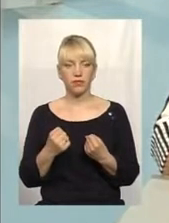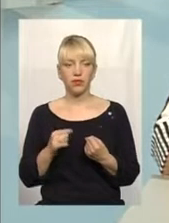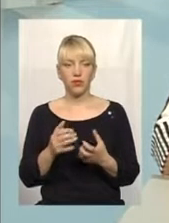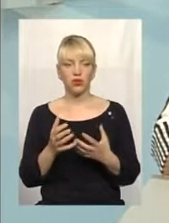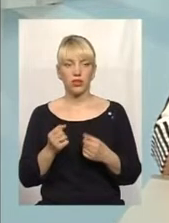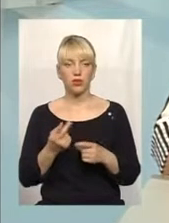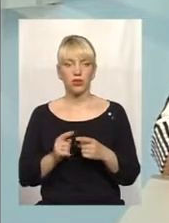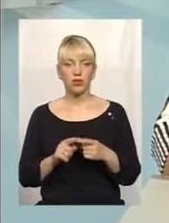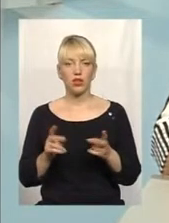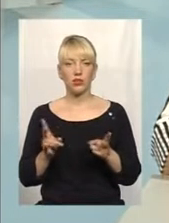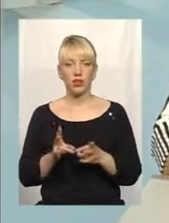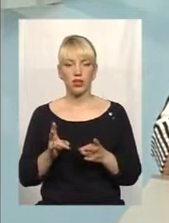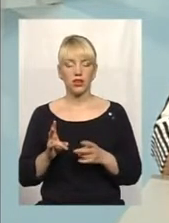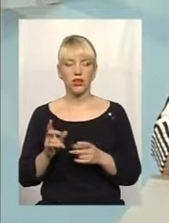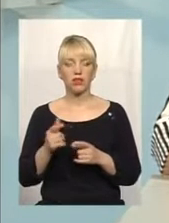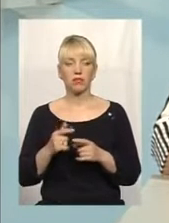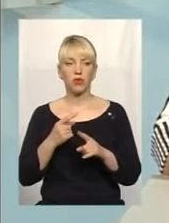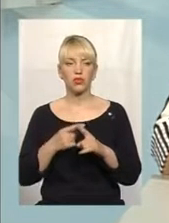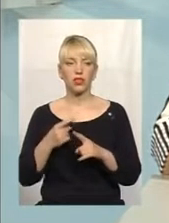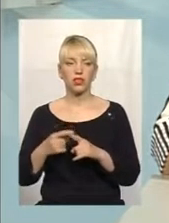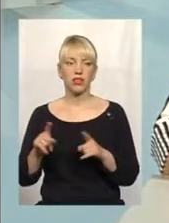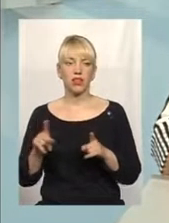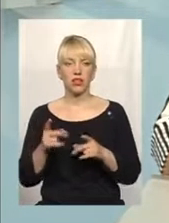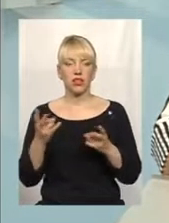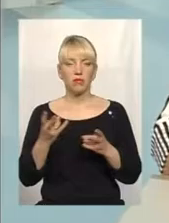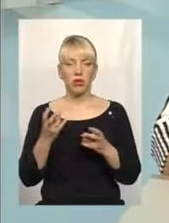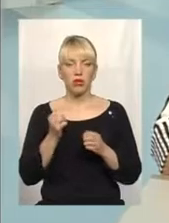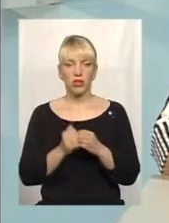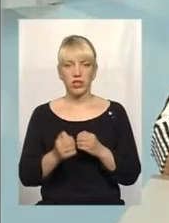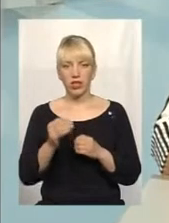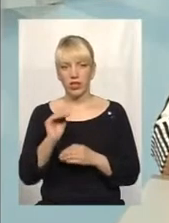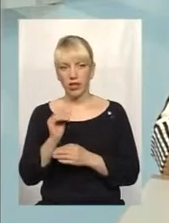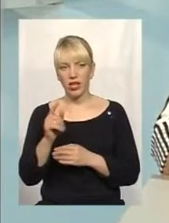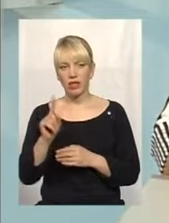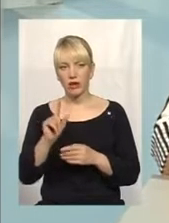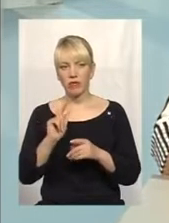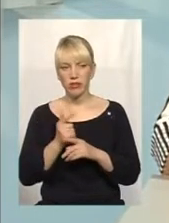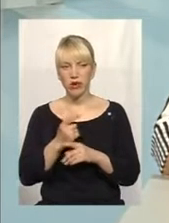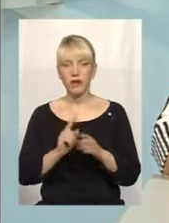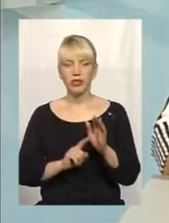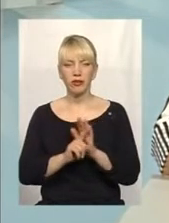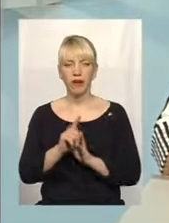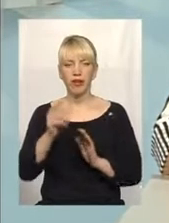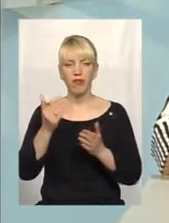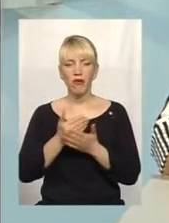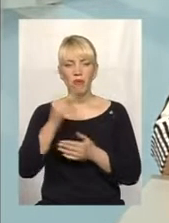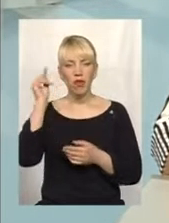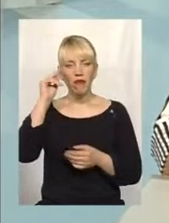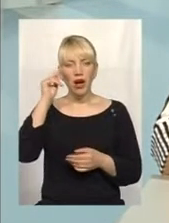отримати той необхідний багаж позитиву, який необхідний кожній дитині, для того, щоб знову стартувати в новому навчальному